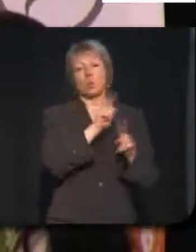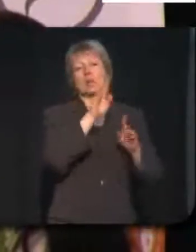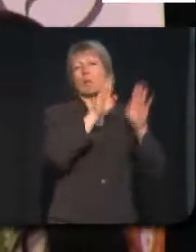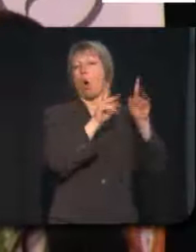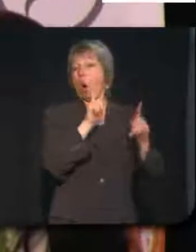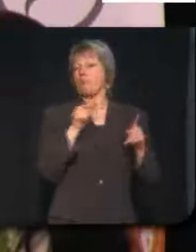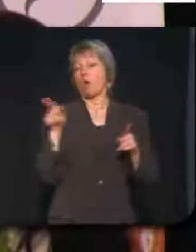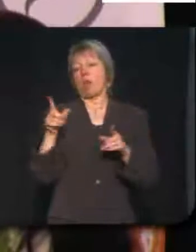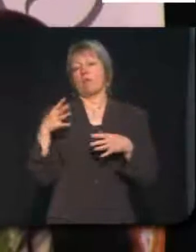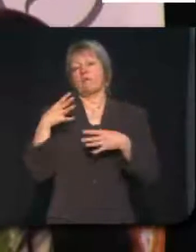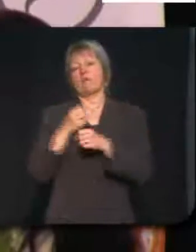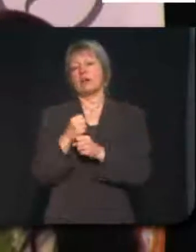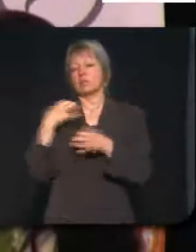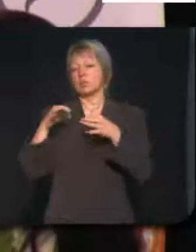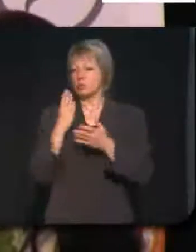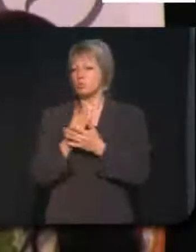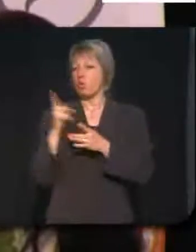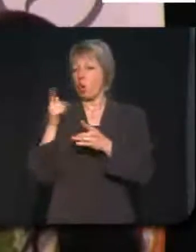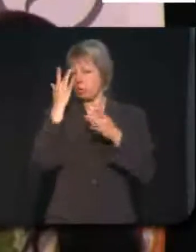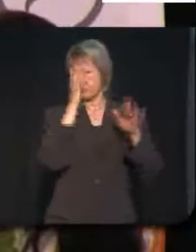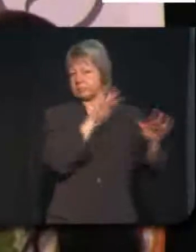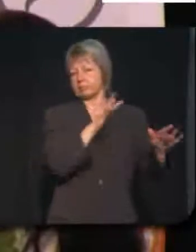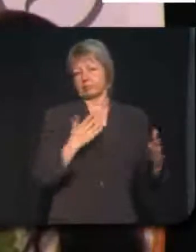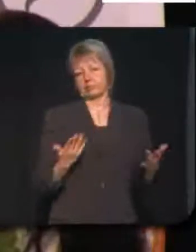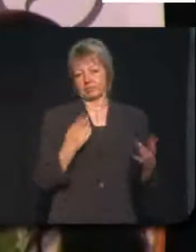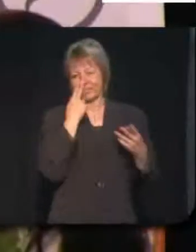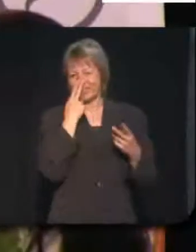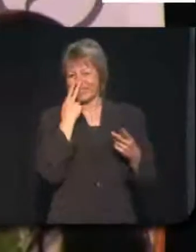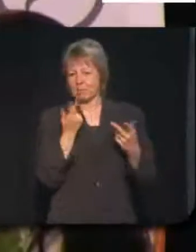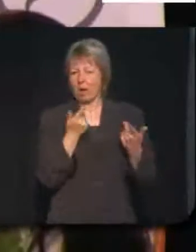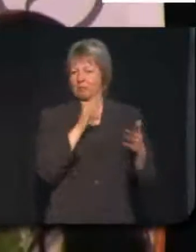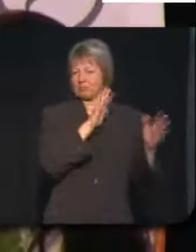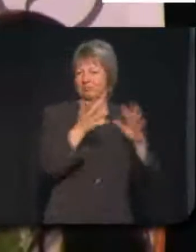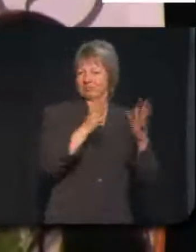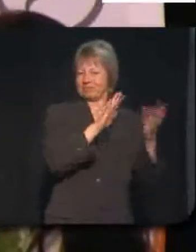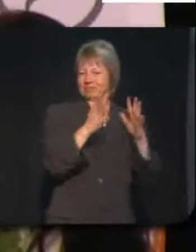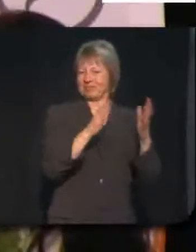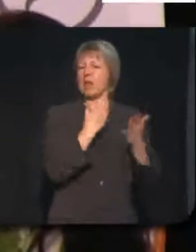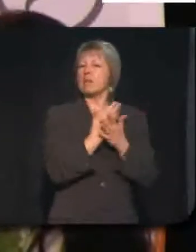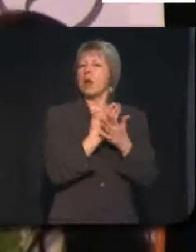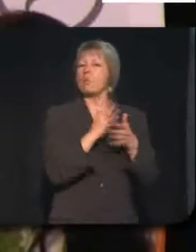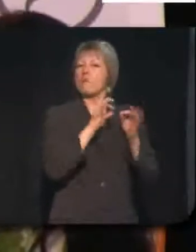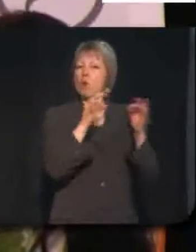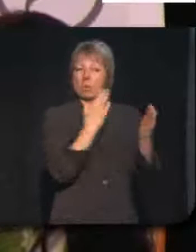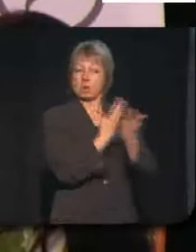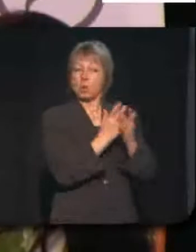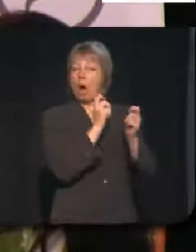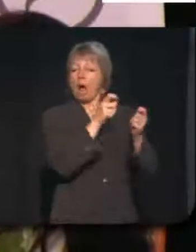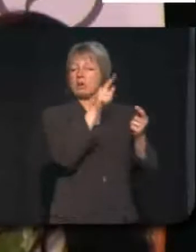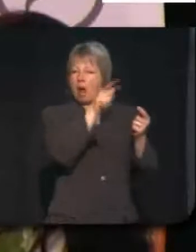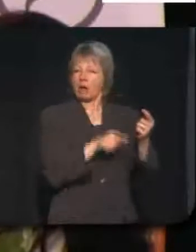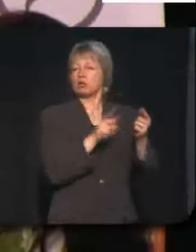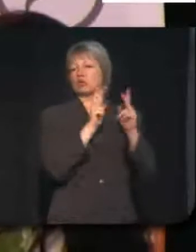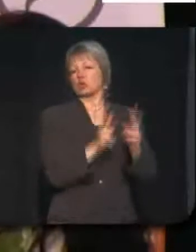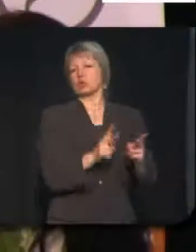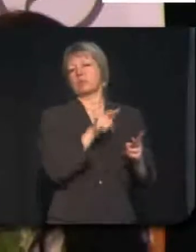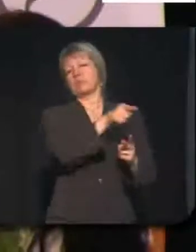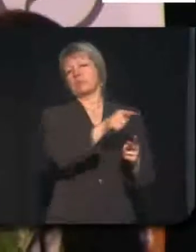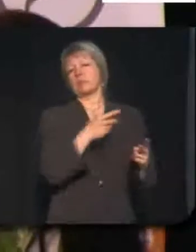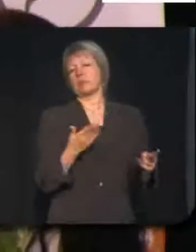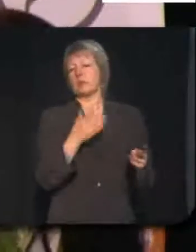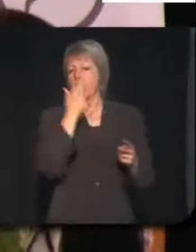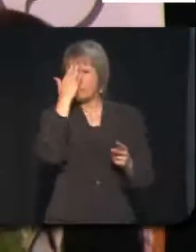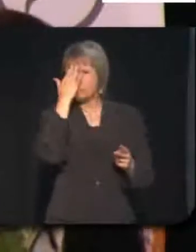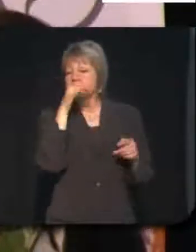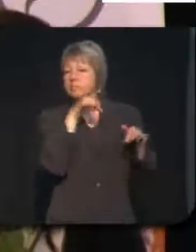das zeigt die Ambivalenz des Themas und ich denke an der Stelle ist die gewählte Formulierung genau die richtige einleitend zu thematisieren dass es da